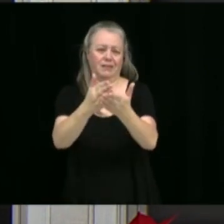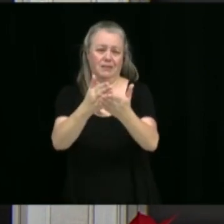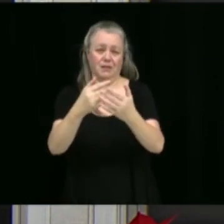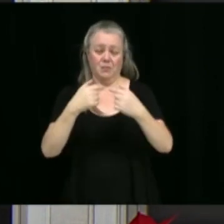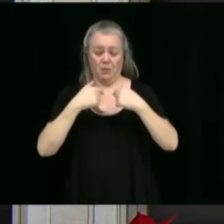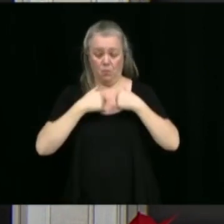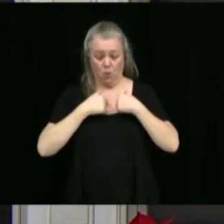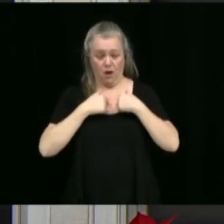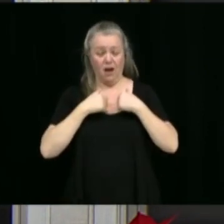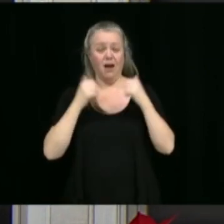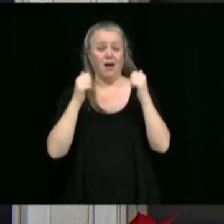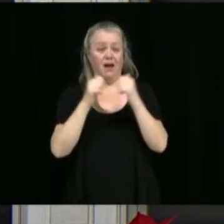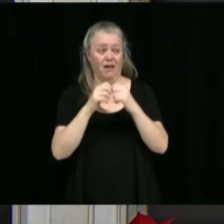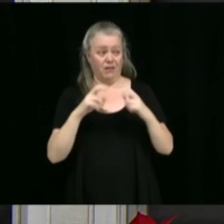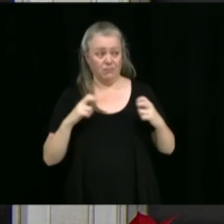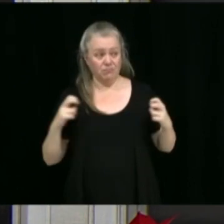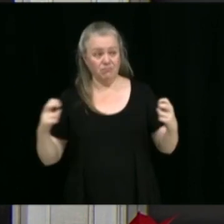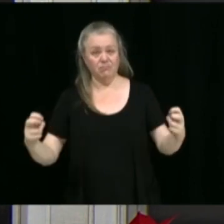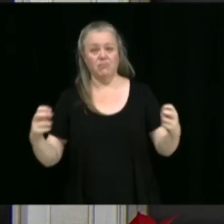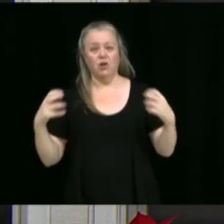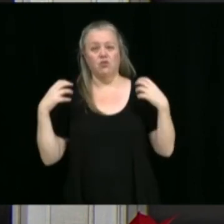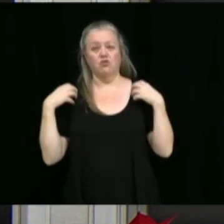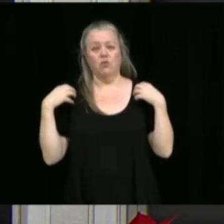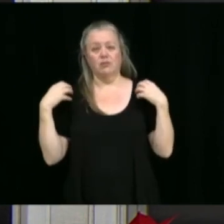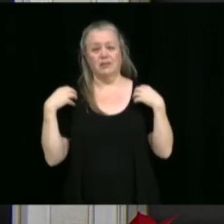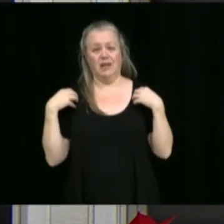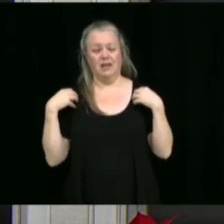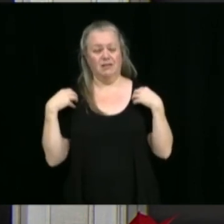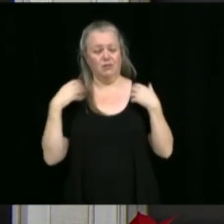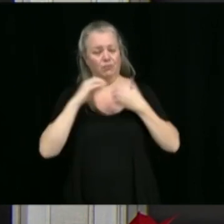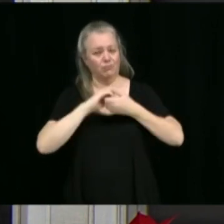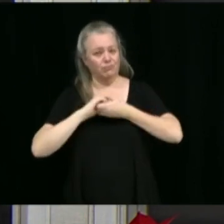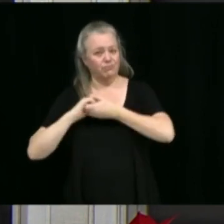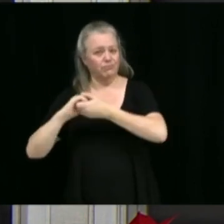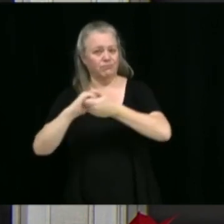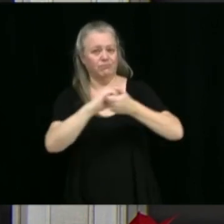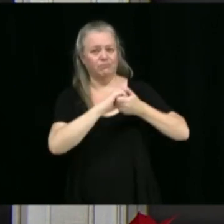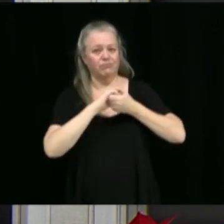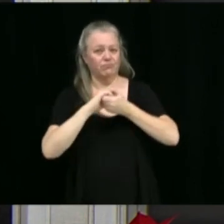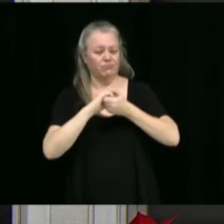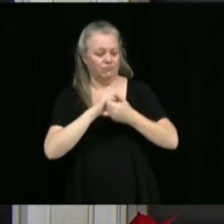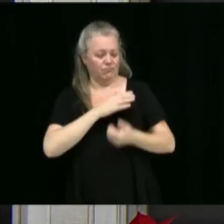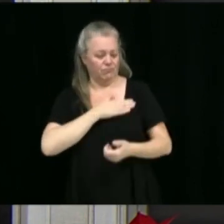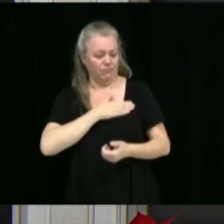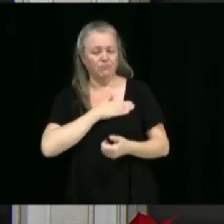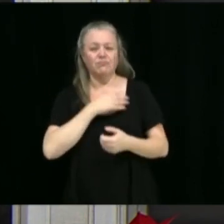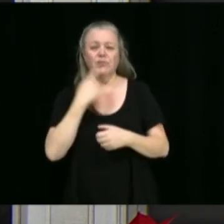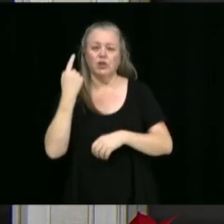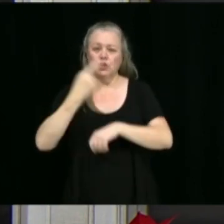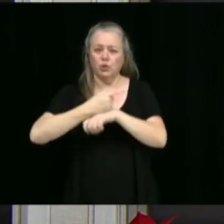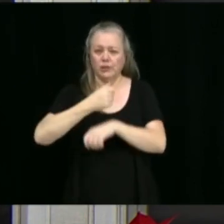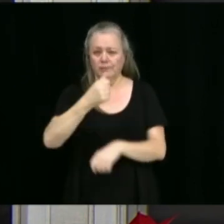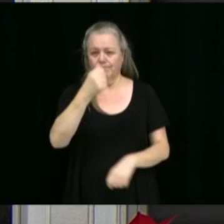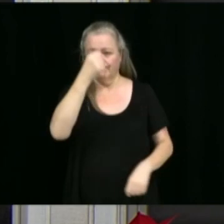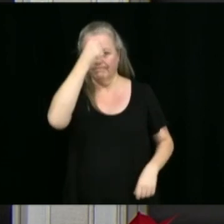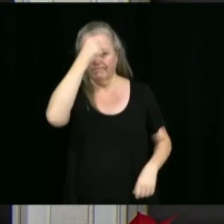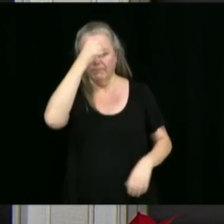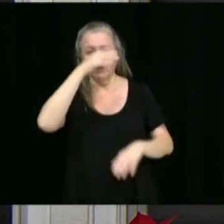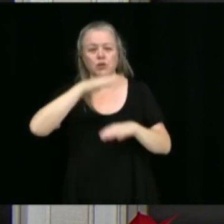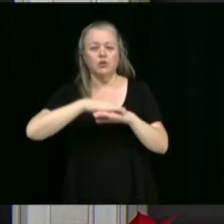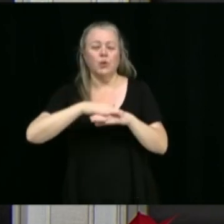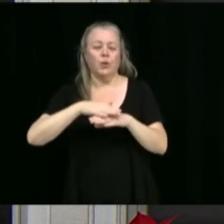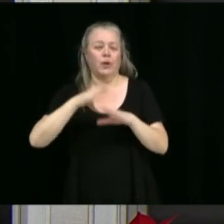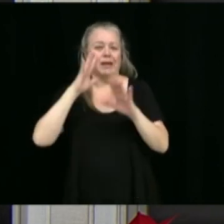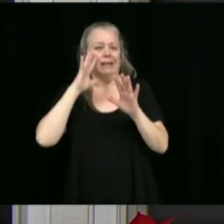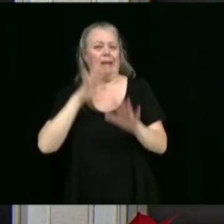moi sommes solidaires dans cette journée commémorative du drame de Polytechnique, mais aussi de la